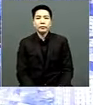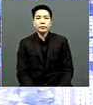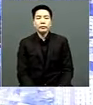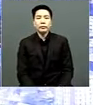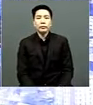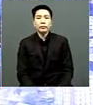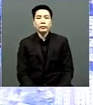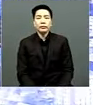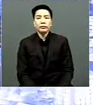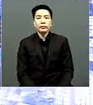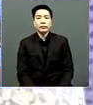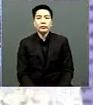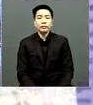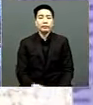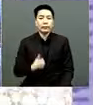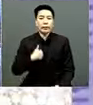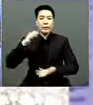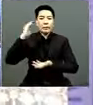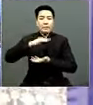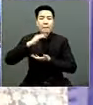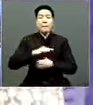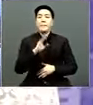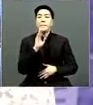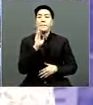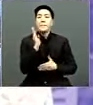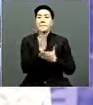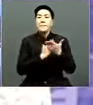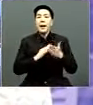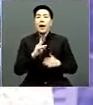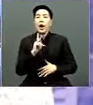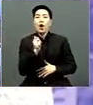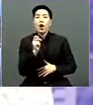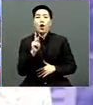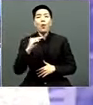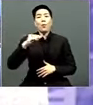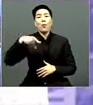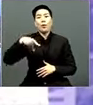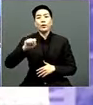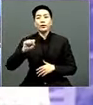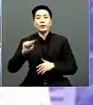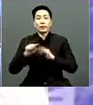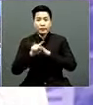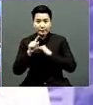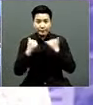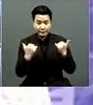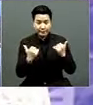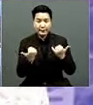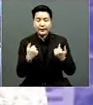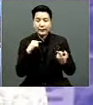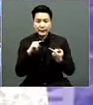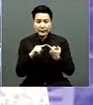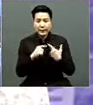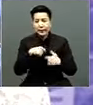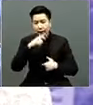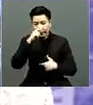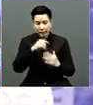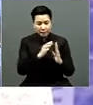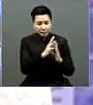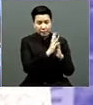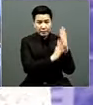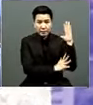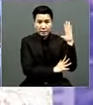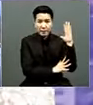มงคลบางประภาจากหนังสือพิมพ์บางกอกโพสต์นะครับจะเรียนท่านโฆษกว่าที่ผ่านมาสถานการณ์ของประเทศไทยเนี่ยที่อยู่ในระดับ